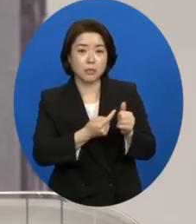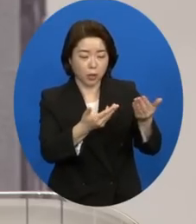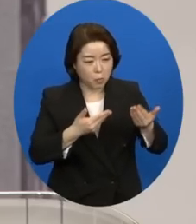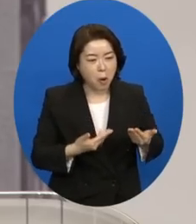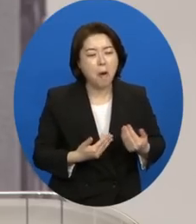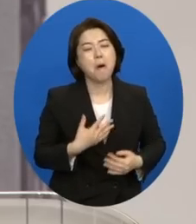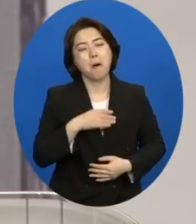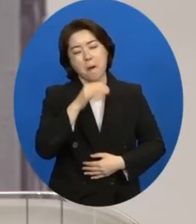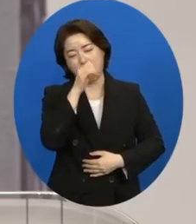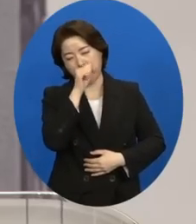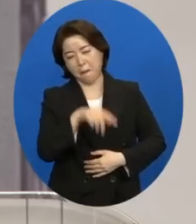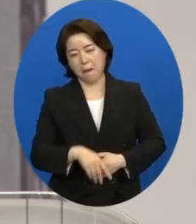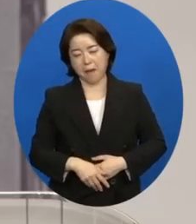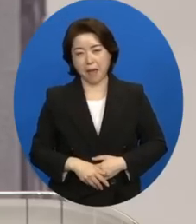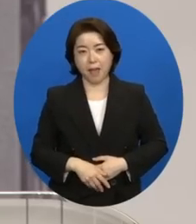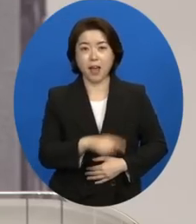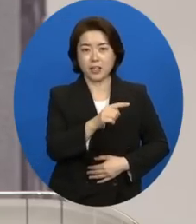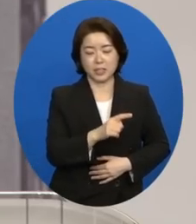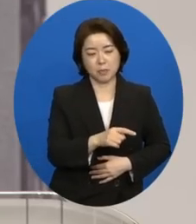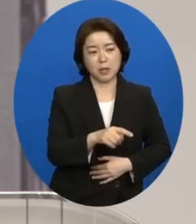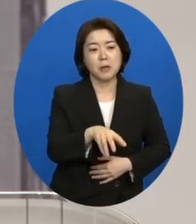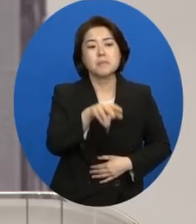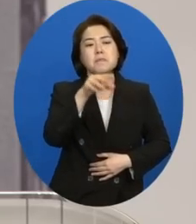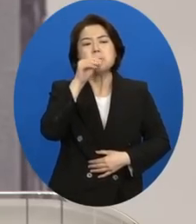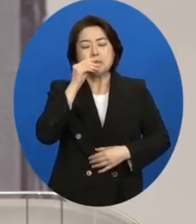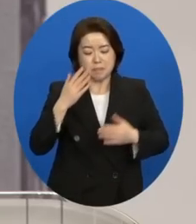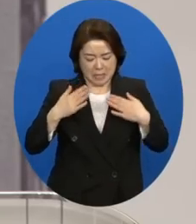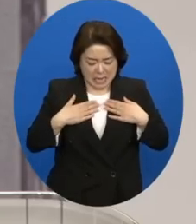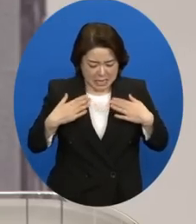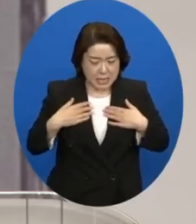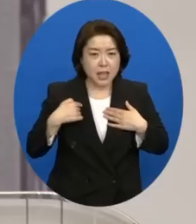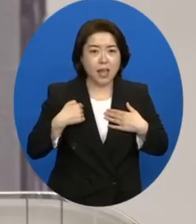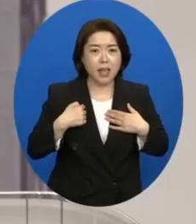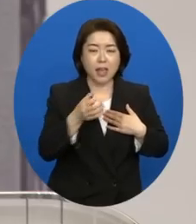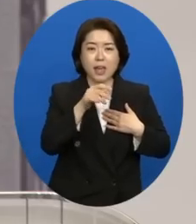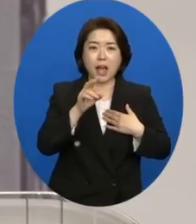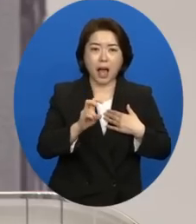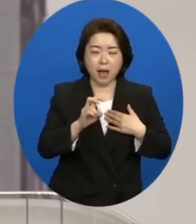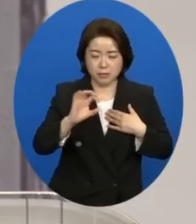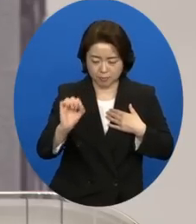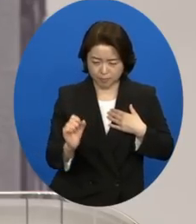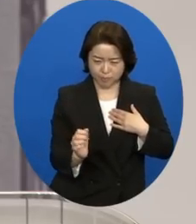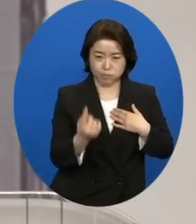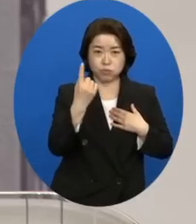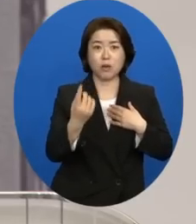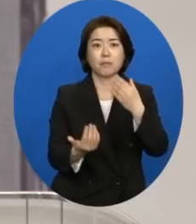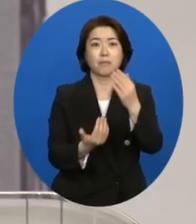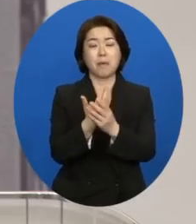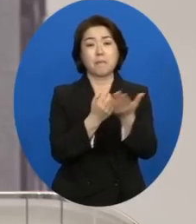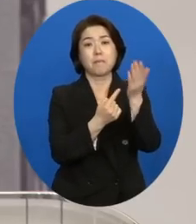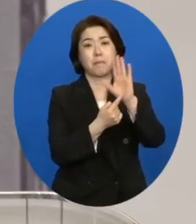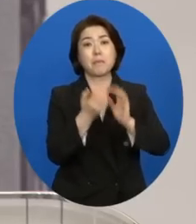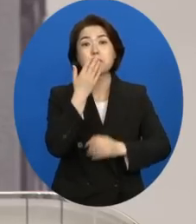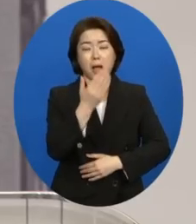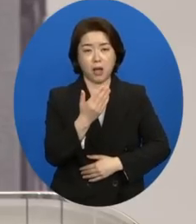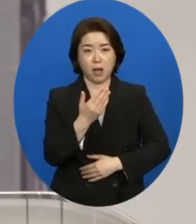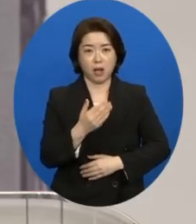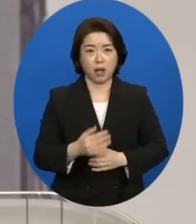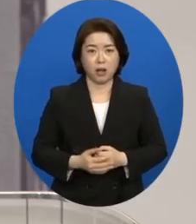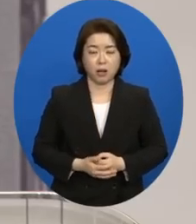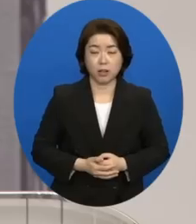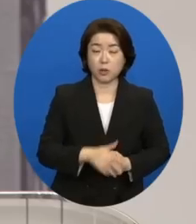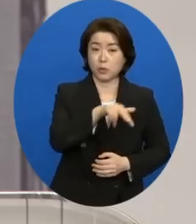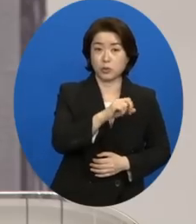받아들이면 폐의 그 담배 연로 인하여서 암이 발전할 가능성이 높아진다는 것이죠 그래서 존스